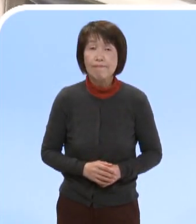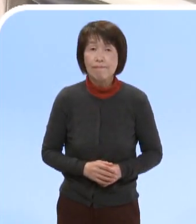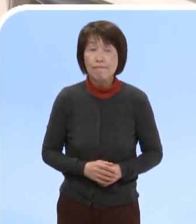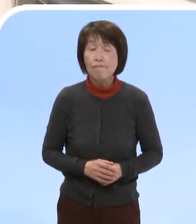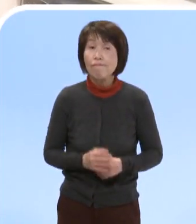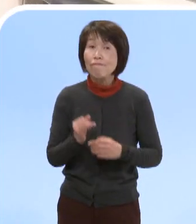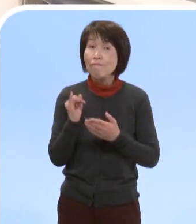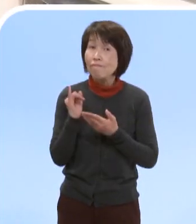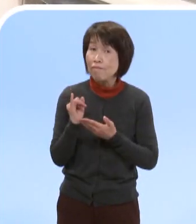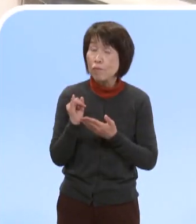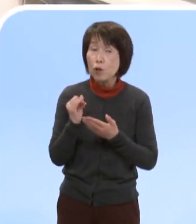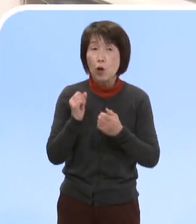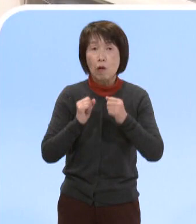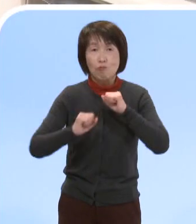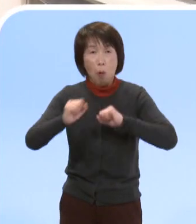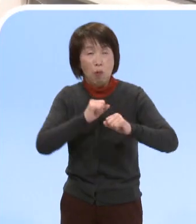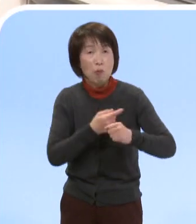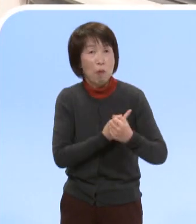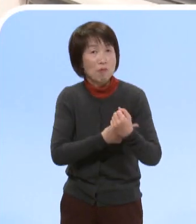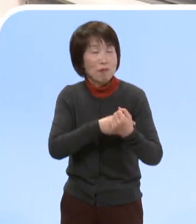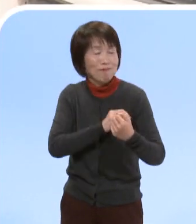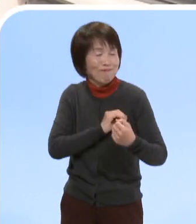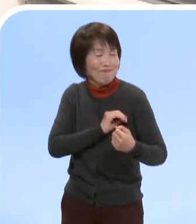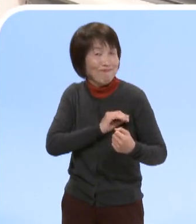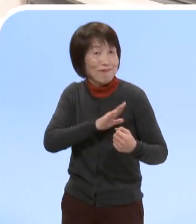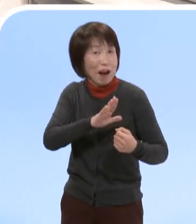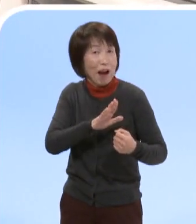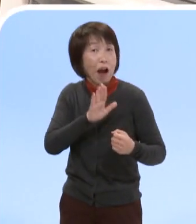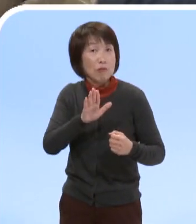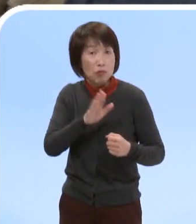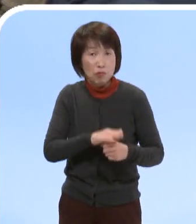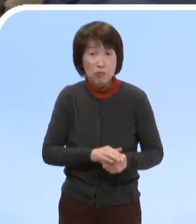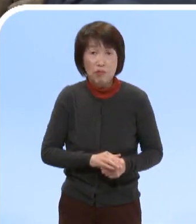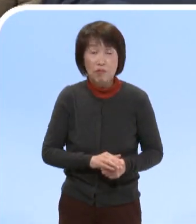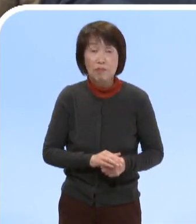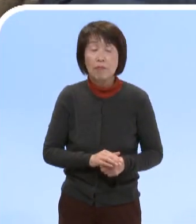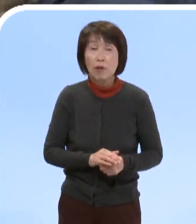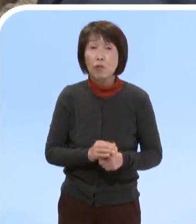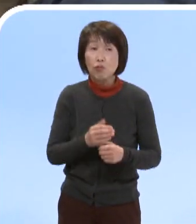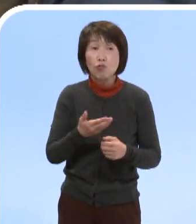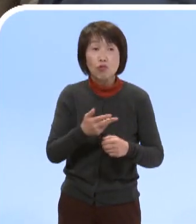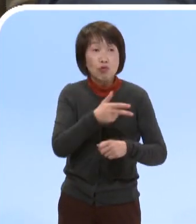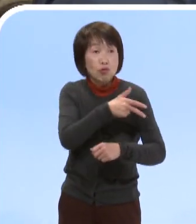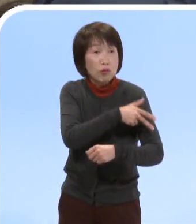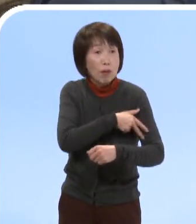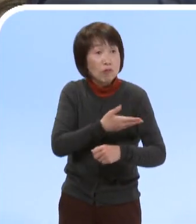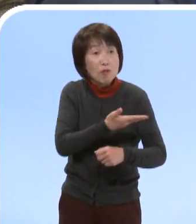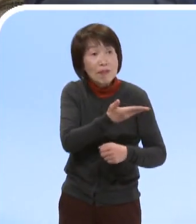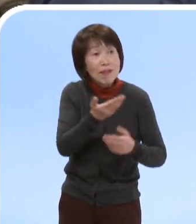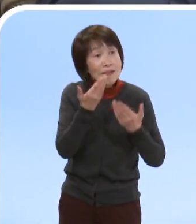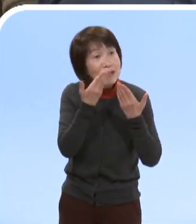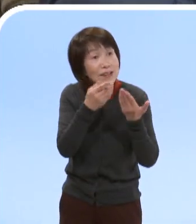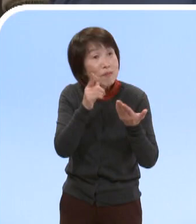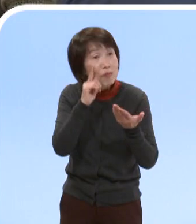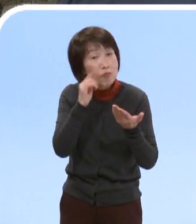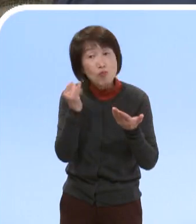行動力と熱意にあふれる浅場さん、スタッフの皆さんにその印象をお聞きしました。